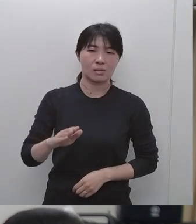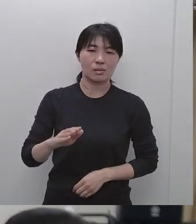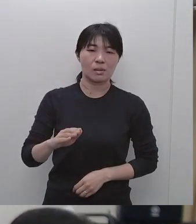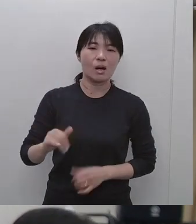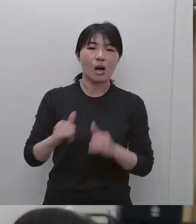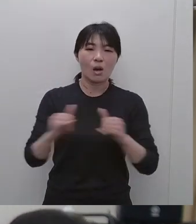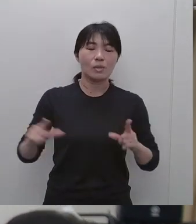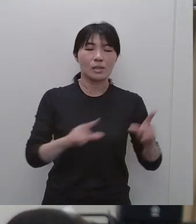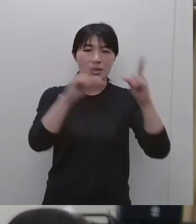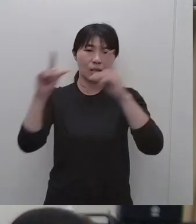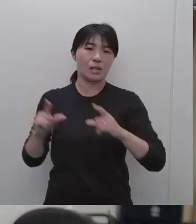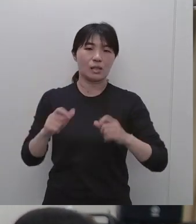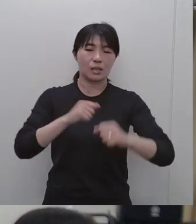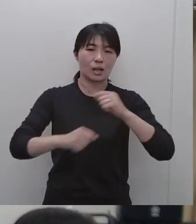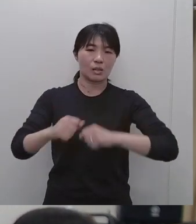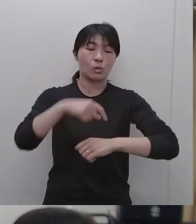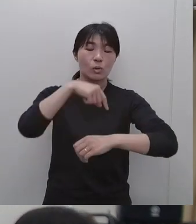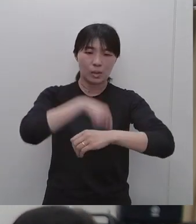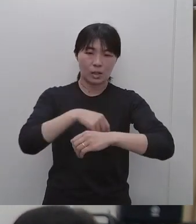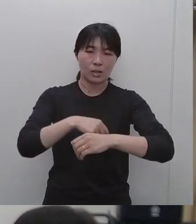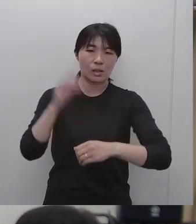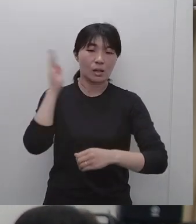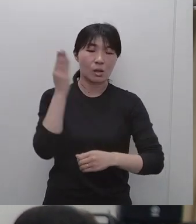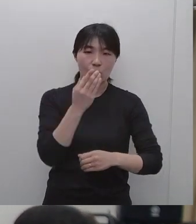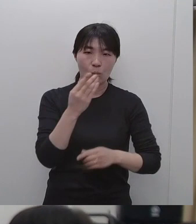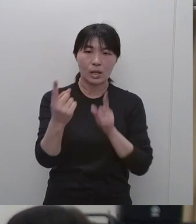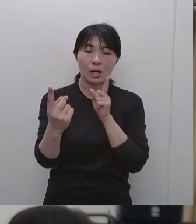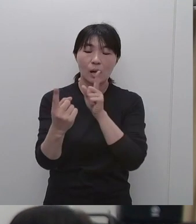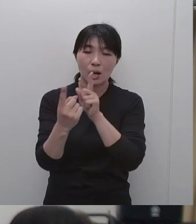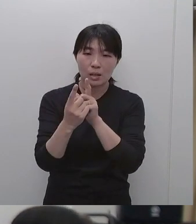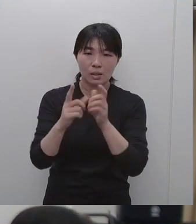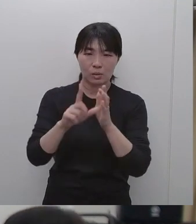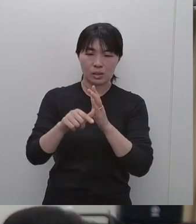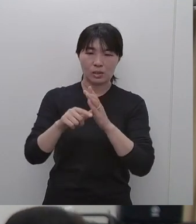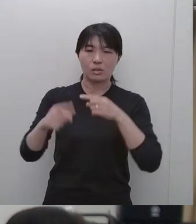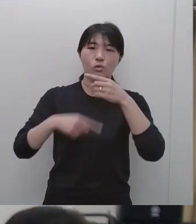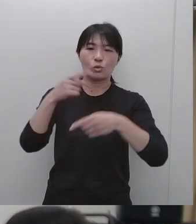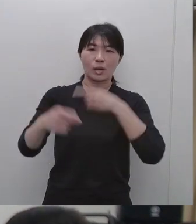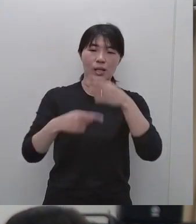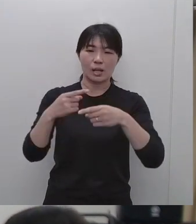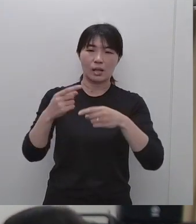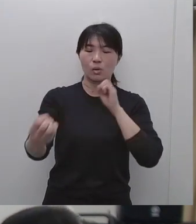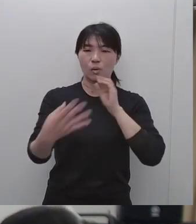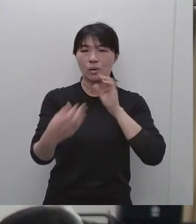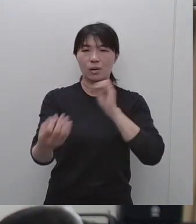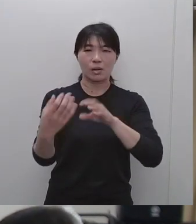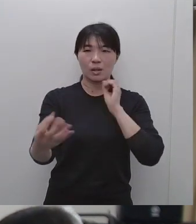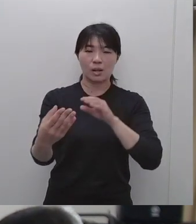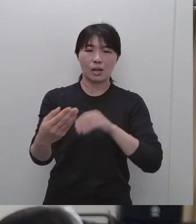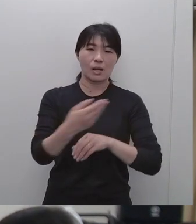活動をする中でも、そういう方に出会ったときに、少しでも、